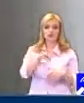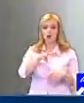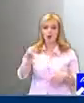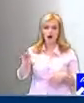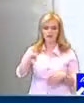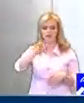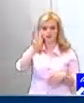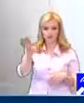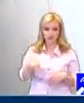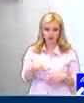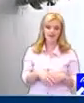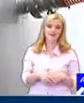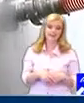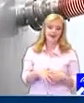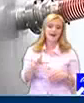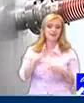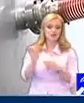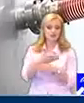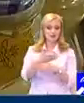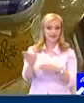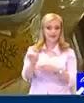de dolari, PAC 2 este implementat în perioada